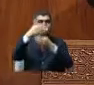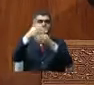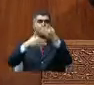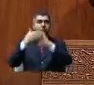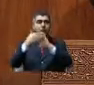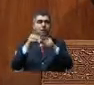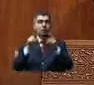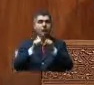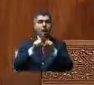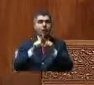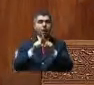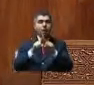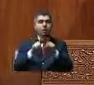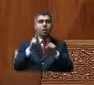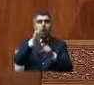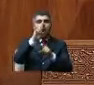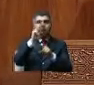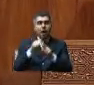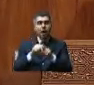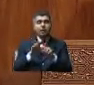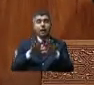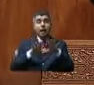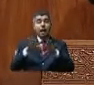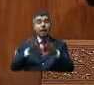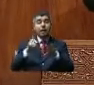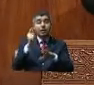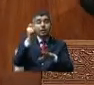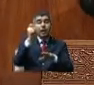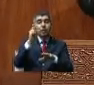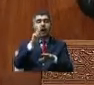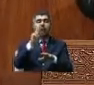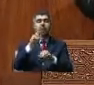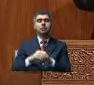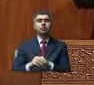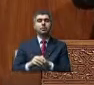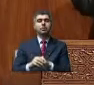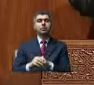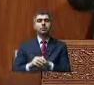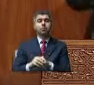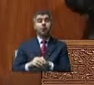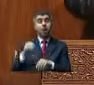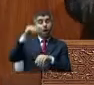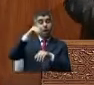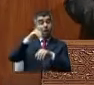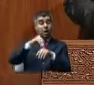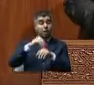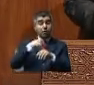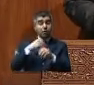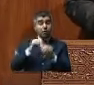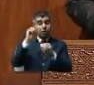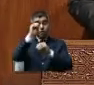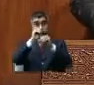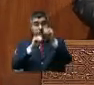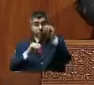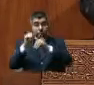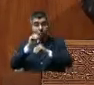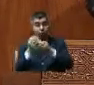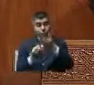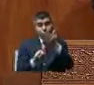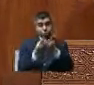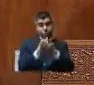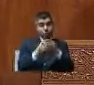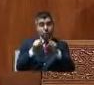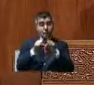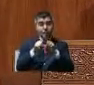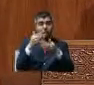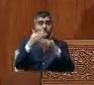استشفائية جامعية بكل من أكادير وطنجة والرباط، والقيام بالدراسات المتعلقة بإنجاز